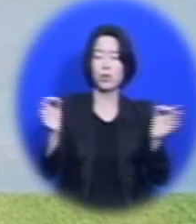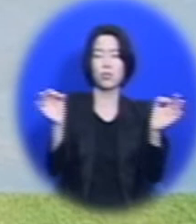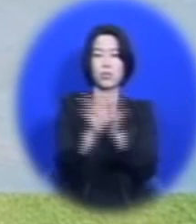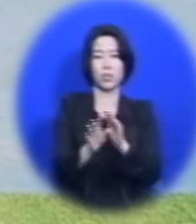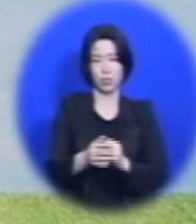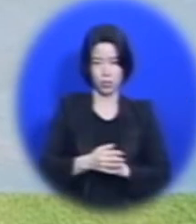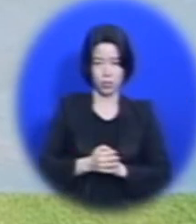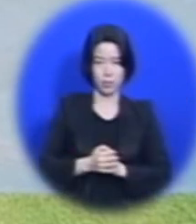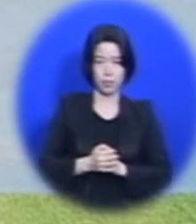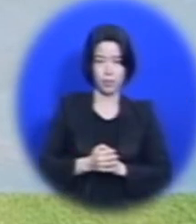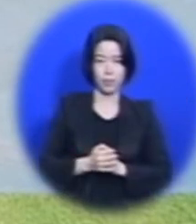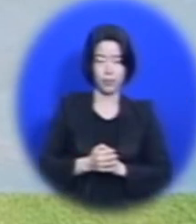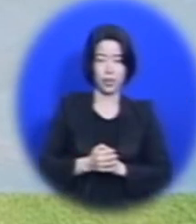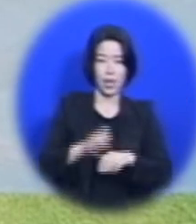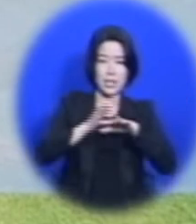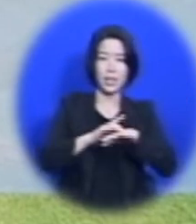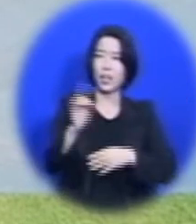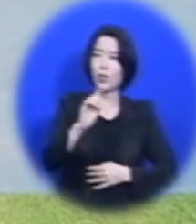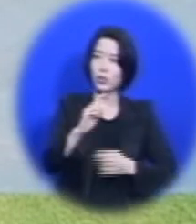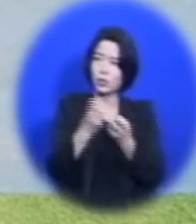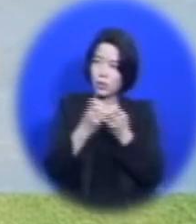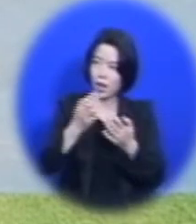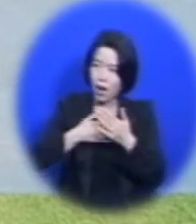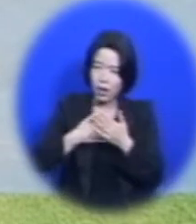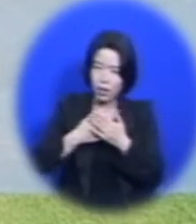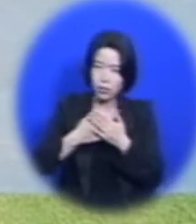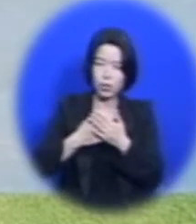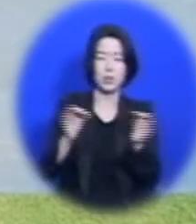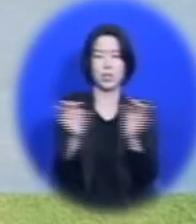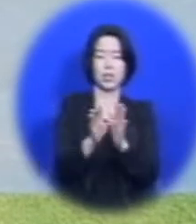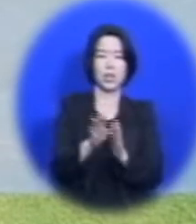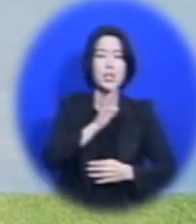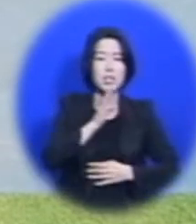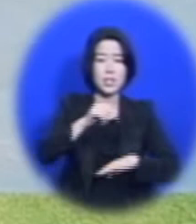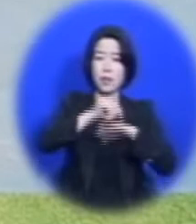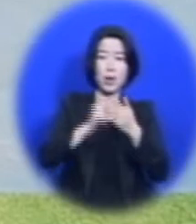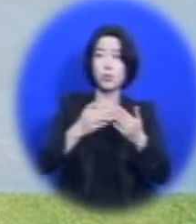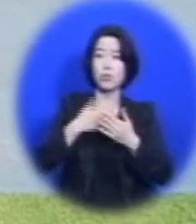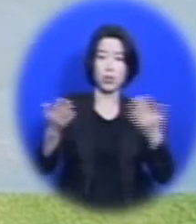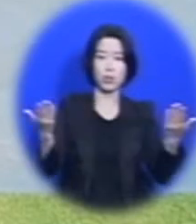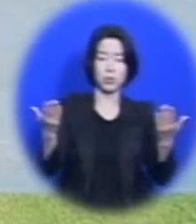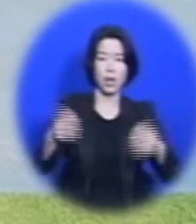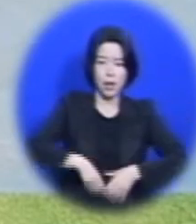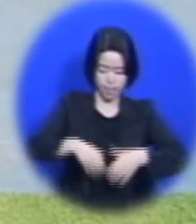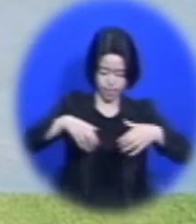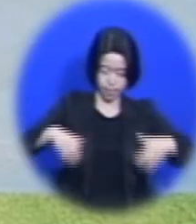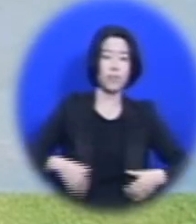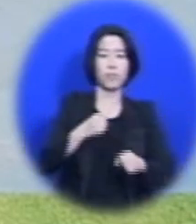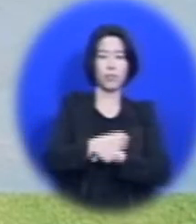없어졌어요. 사탄이 어떻게 할까? 두려움이 없어졌어요. 진짜 마음에 두렵지가 않은 거예요. 담대해진